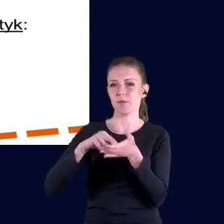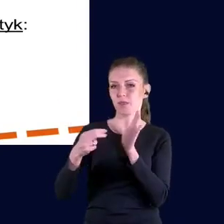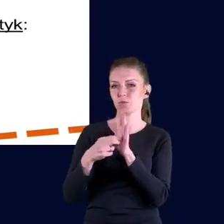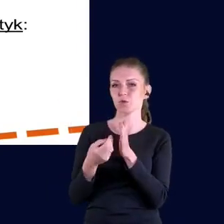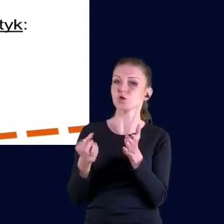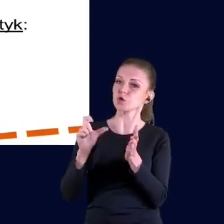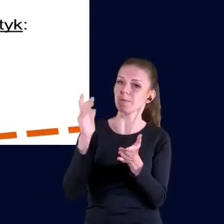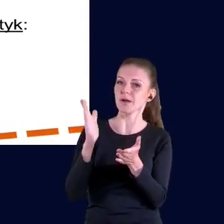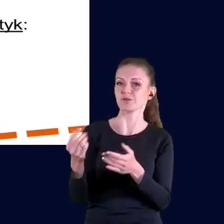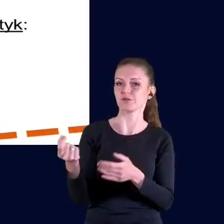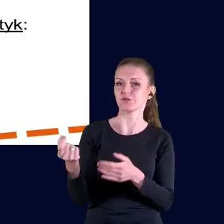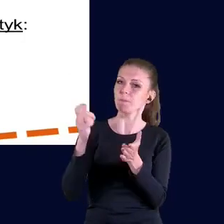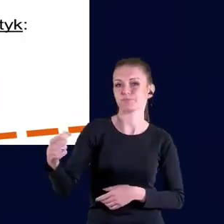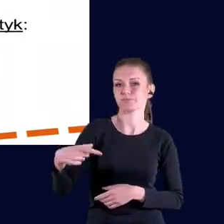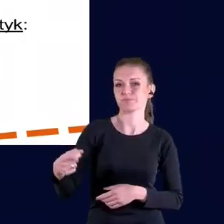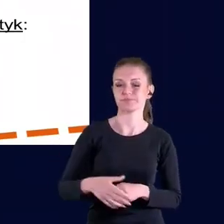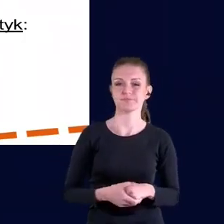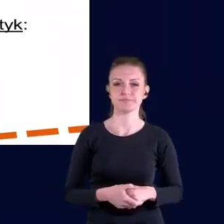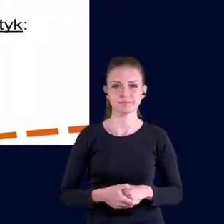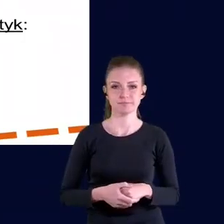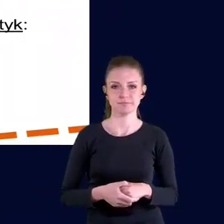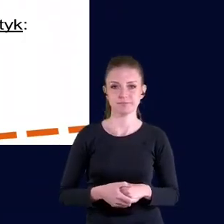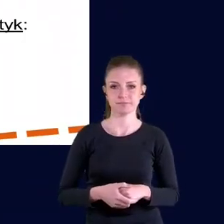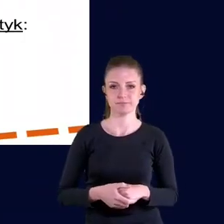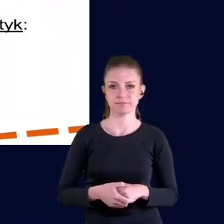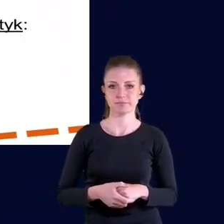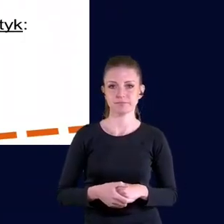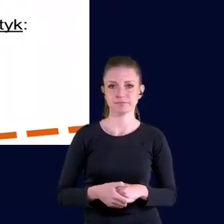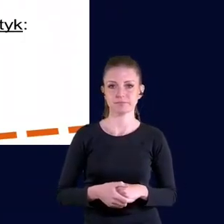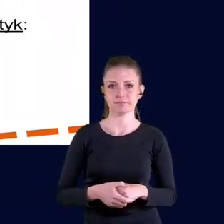z Bardzo proszę następny sprzęt